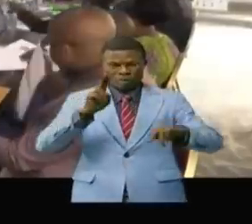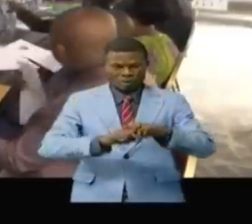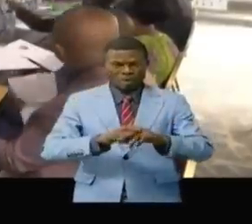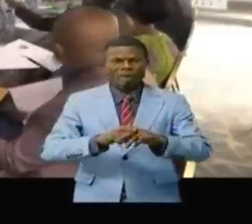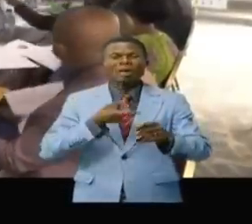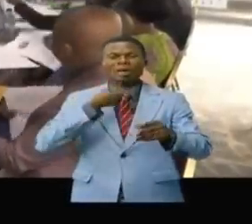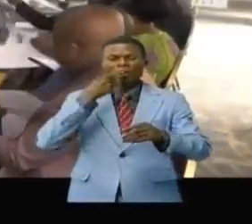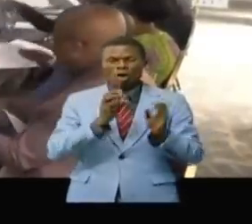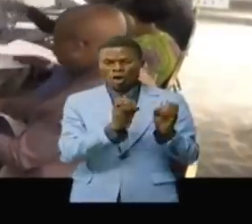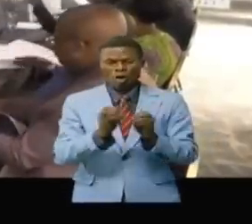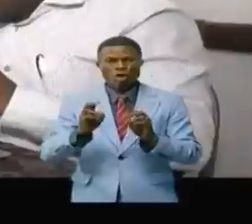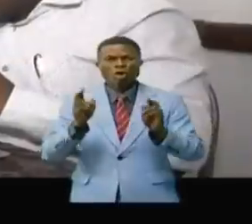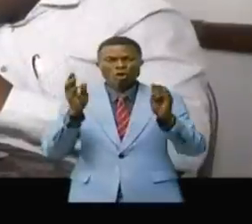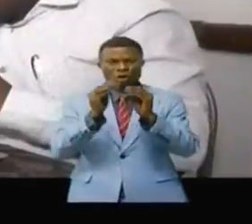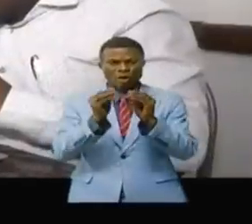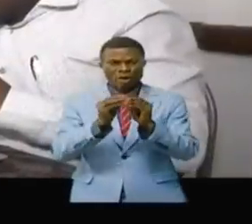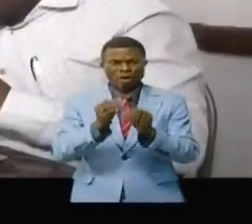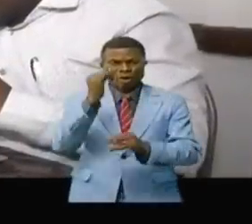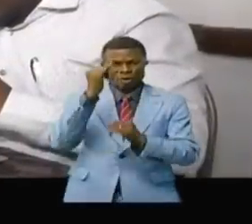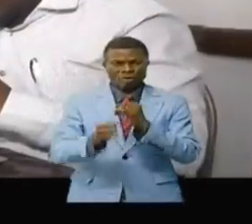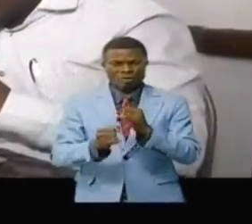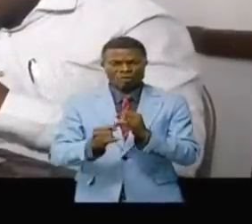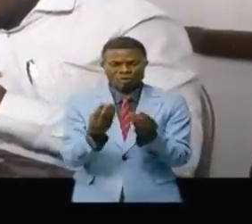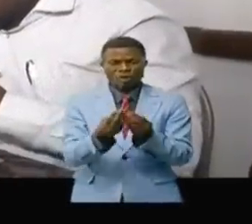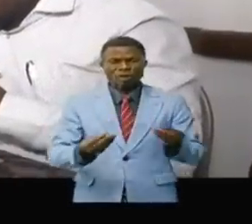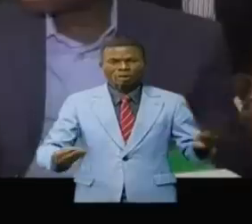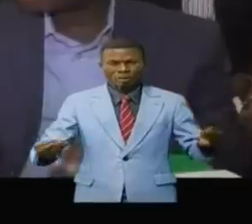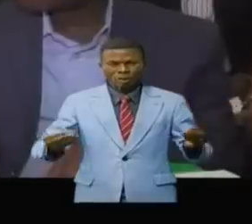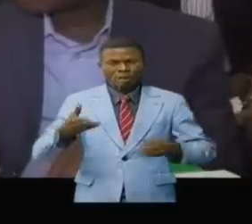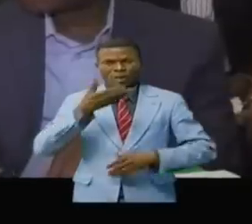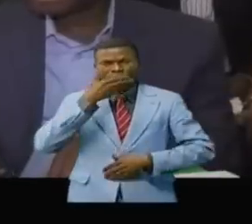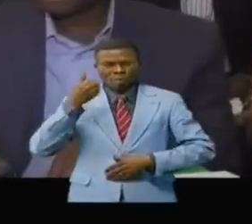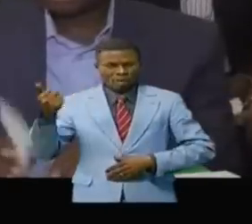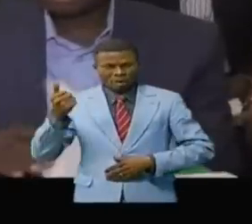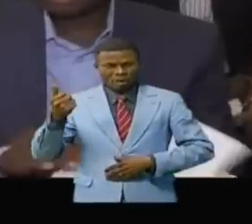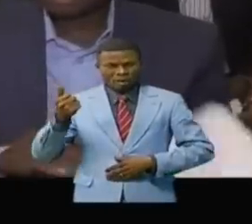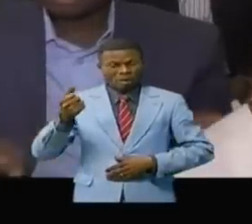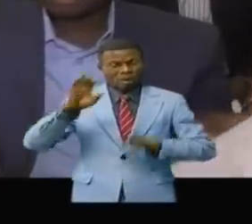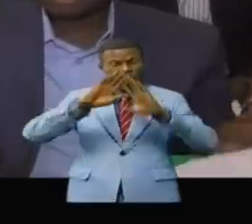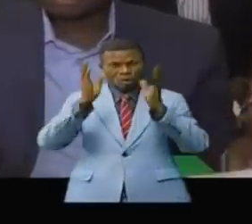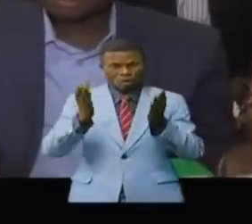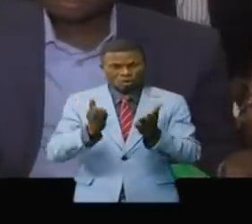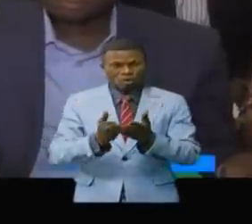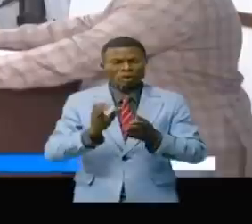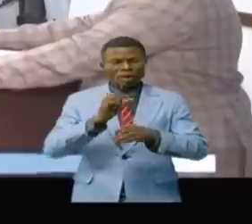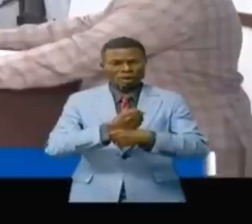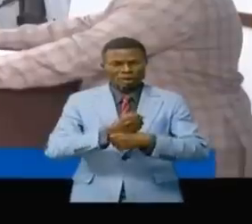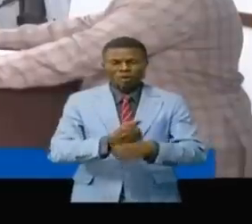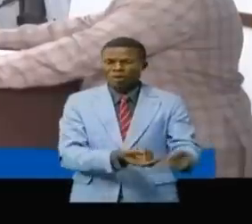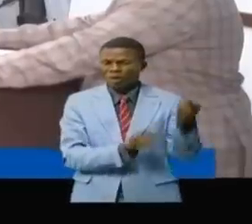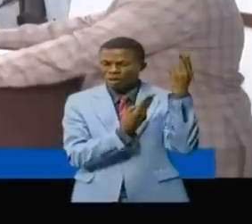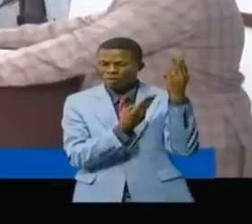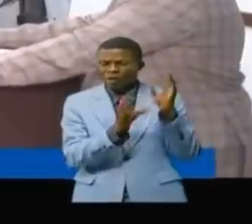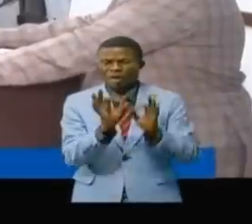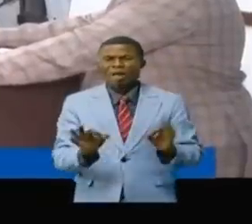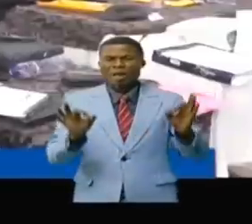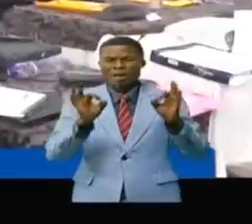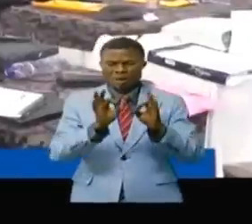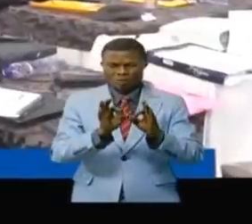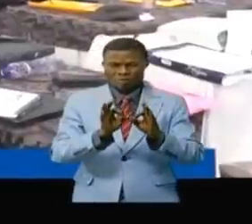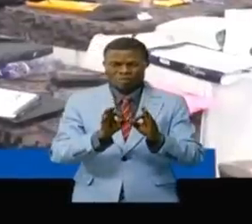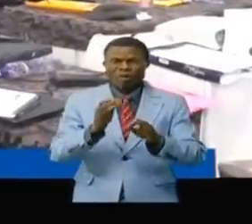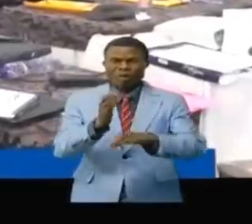cet atelier qui s'est clôturé par des résolutions qui, aux yeux de l'opinion, constituent une valeur ajoutée sur